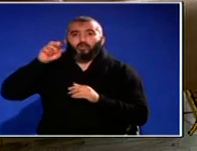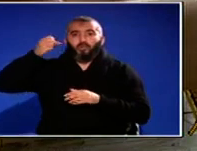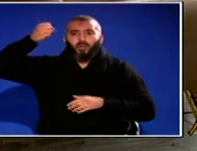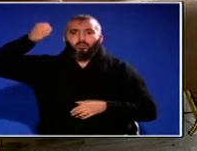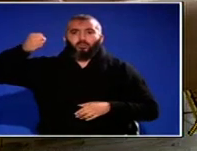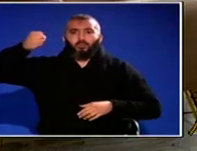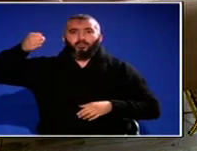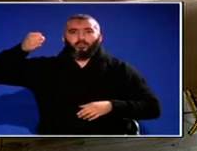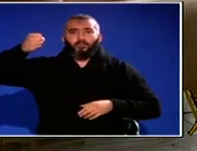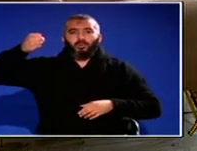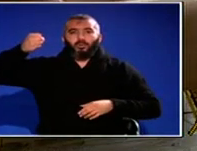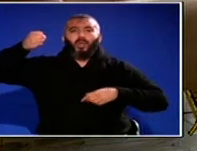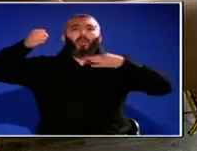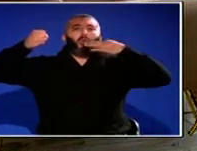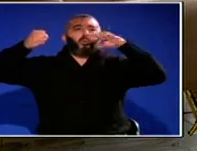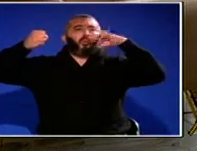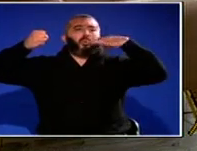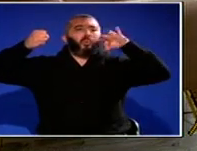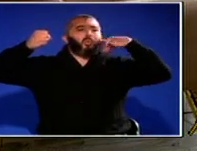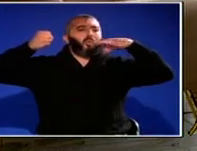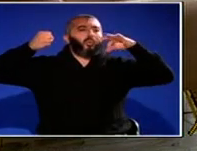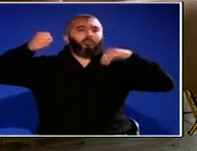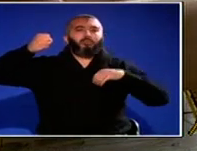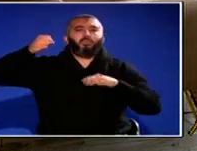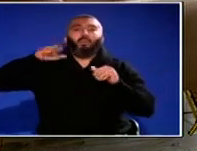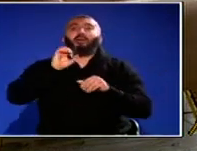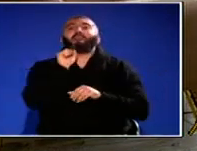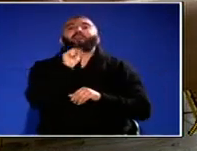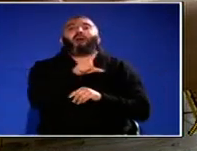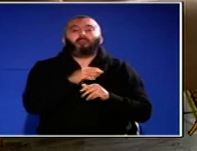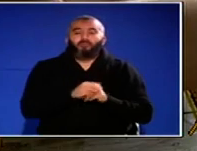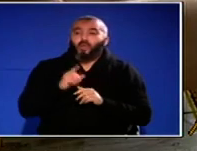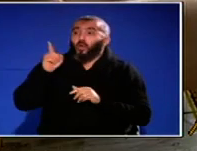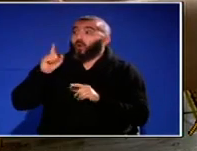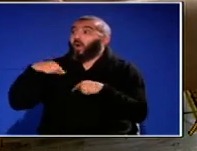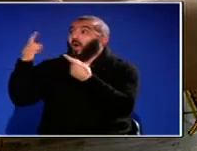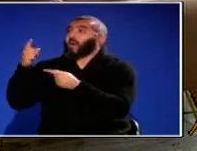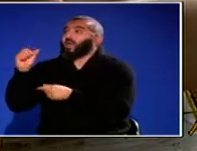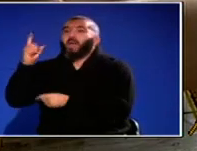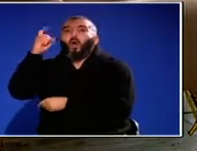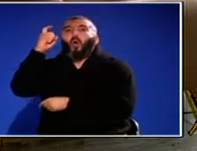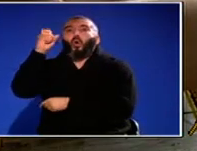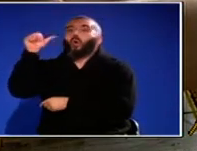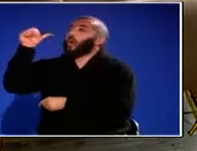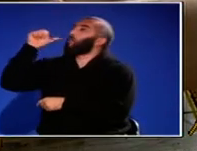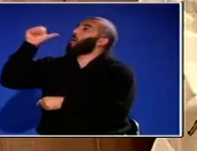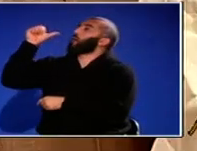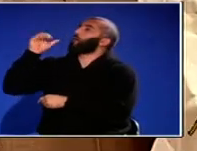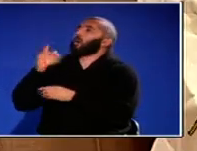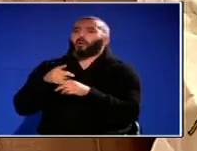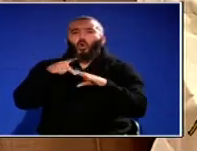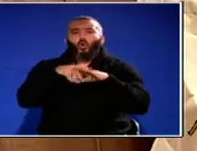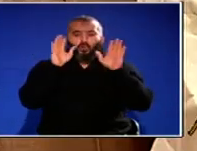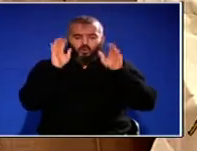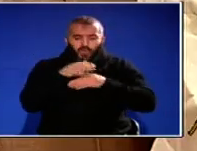يكمل الخطبة وش يدير؟ يروح يشرب الماء. يشرب ومن بعد يصلي بالناس.